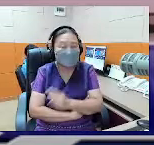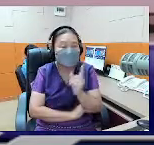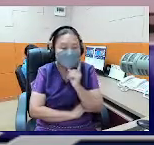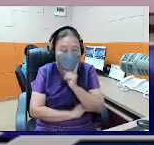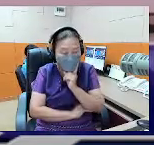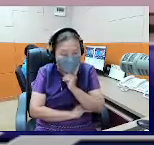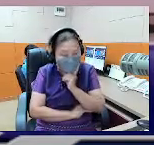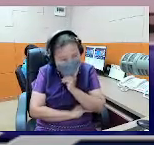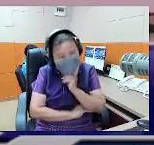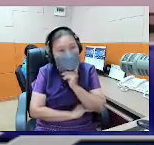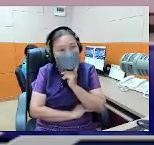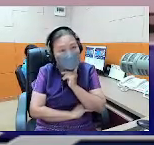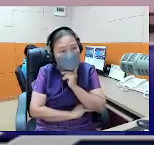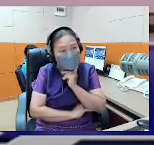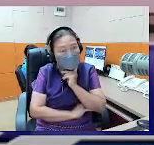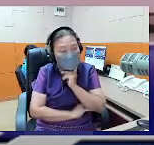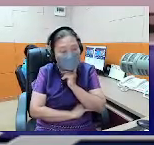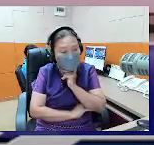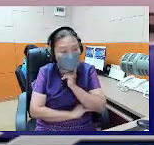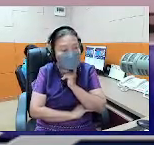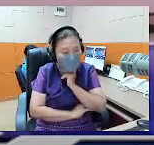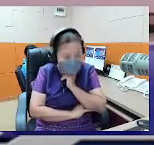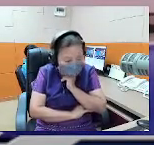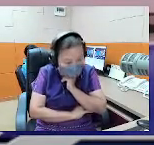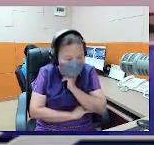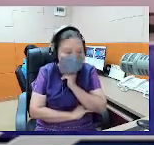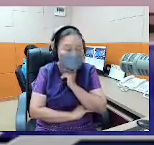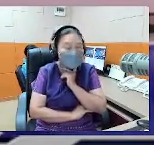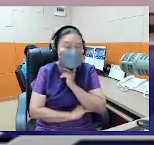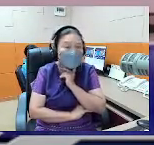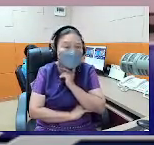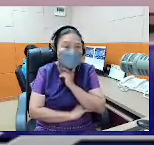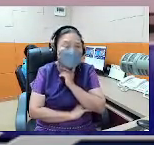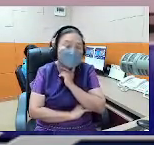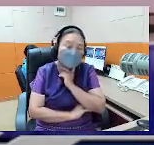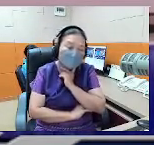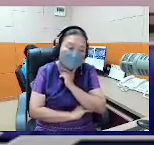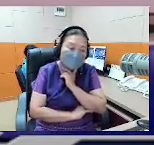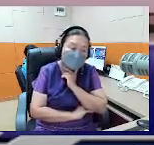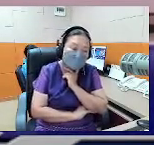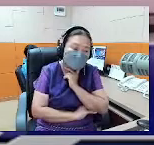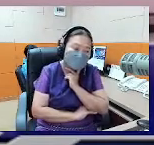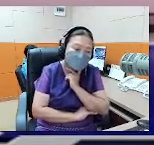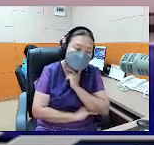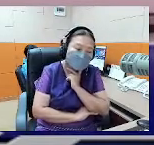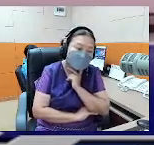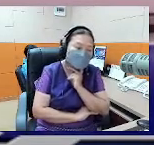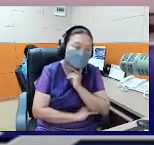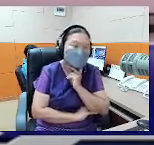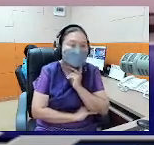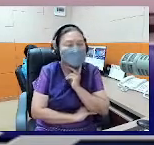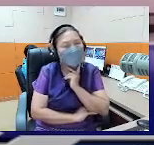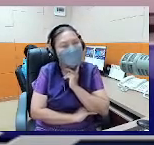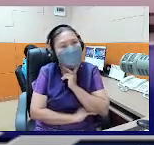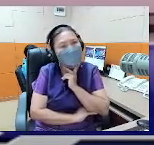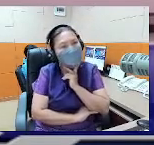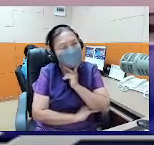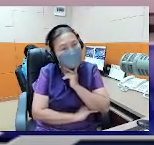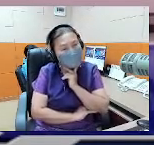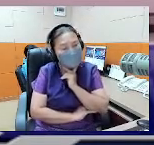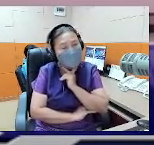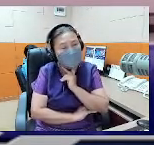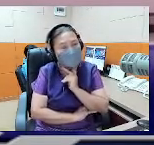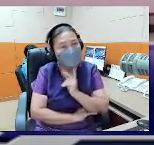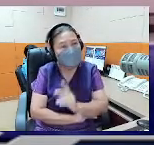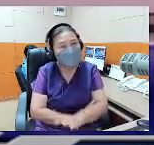านะคะวันที่14กุมภาถึงวันที่17เมษายนนี้ค่ะค่ะโดยคุณสมบัติของผู้เข้าเป็นนักศึกษา